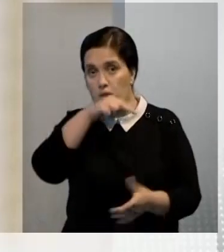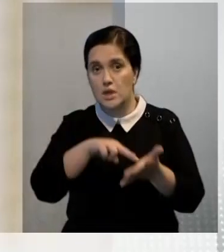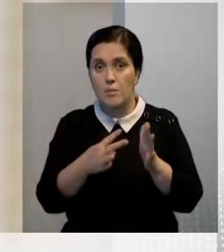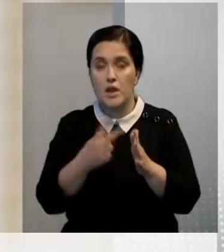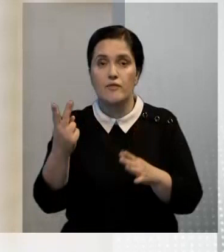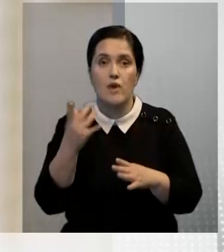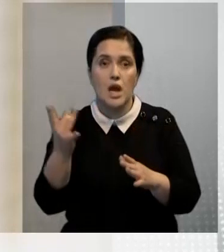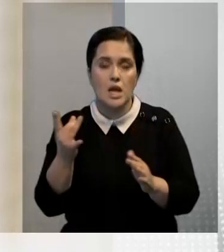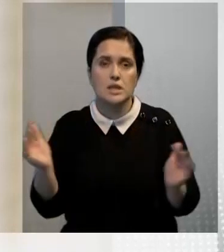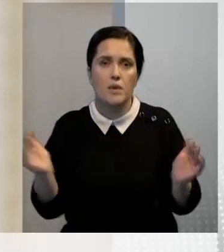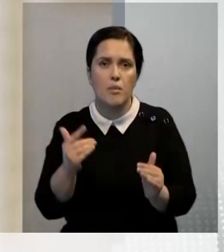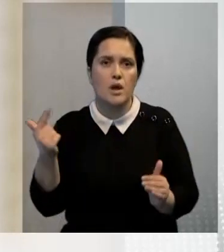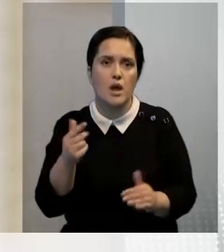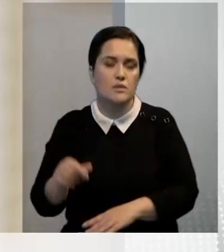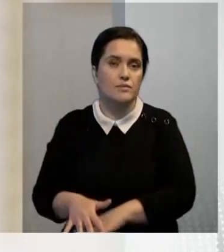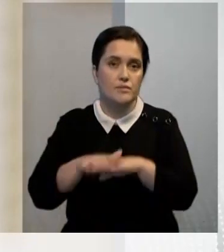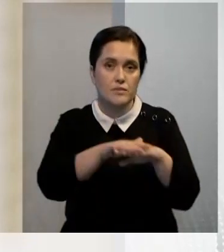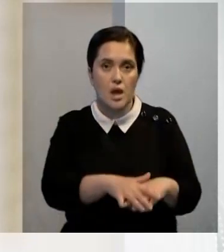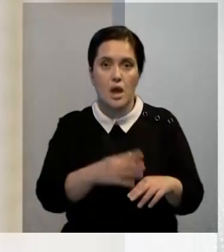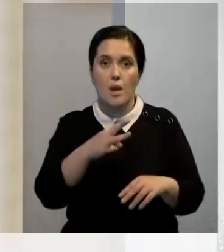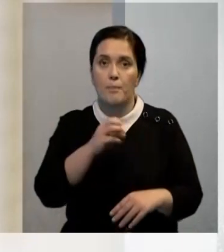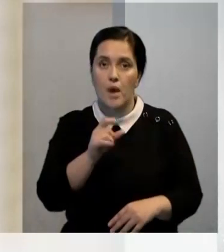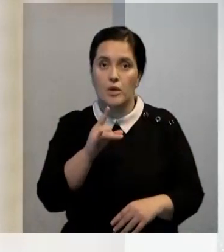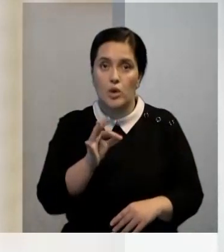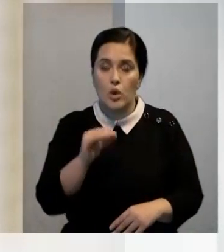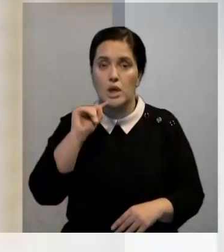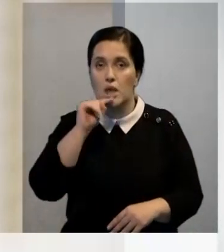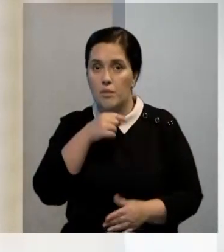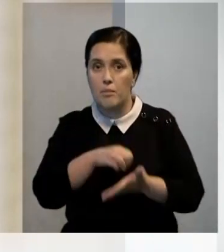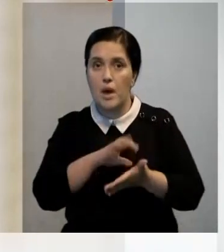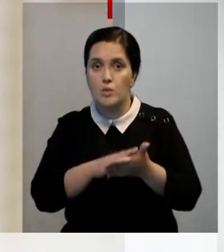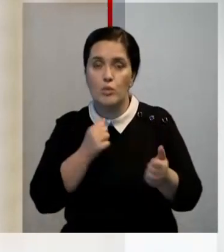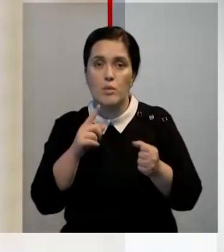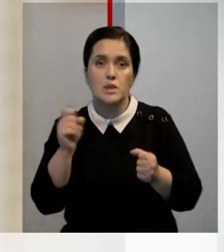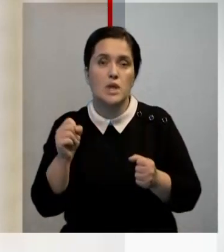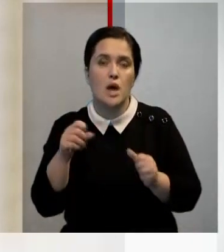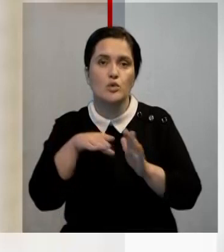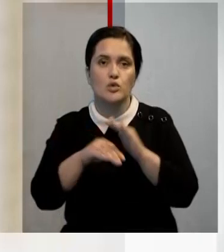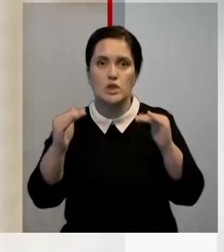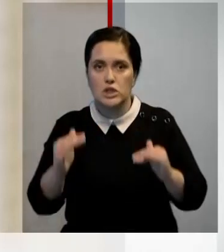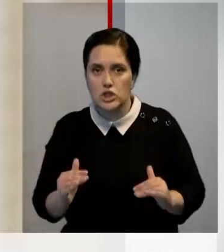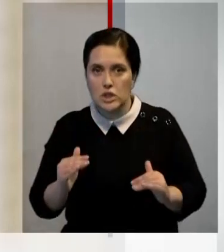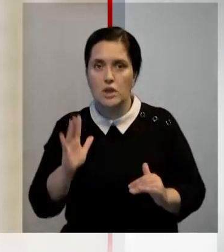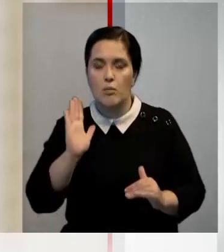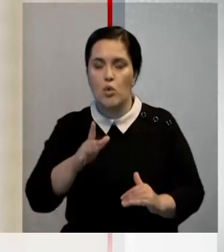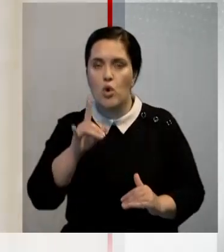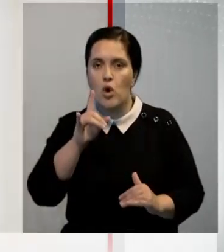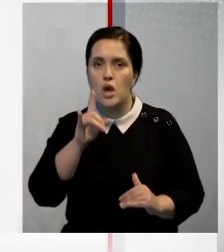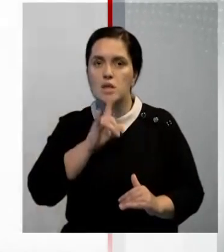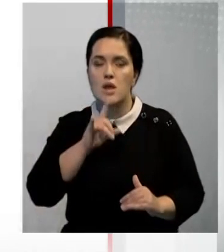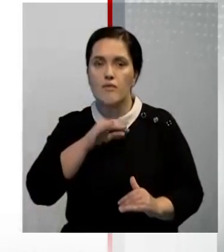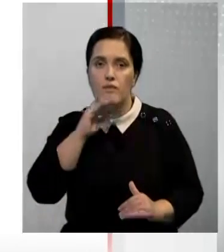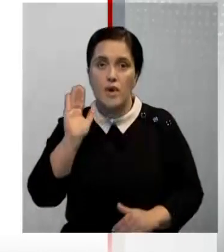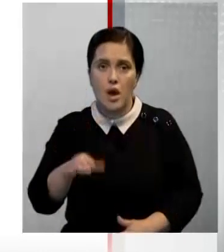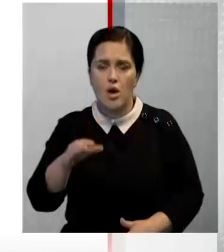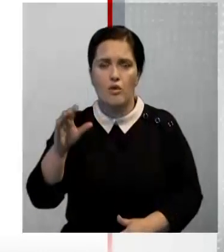гарантированные трансферты. Более того, макроэкономические показатели укрепятся за счет снижения нефтяного дефицита, доложил Смаилов. Выслушав